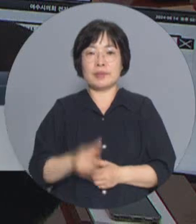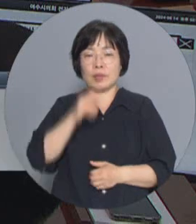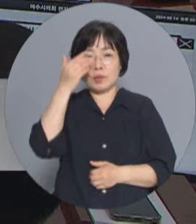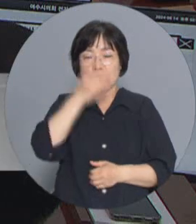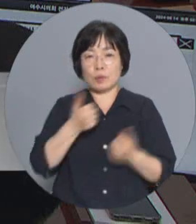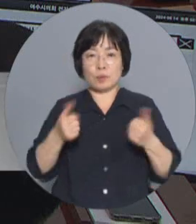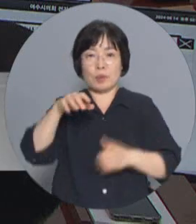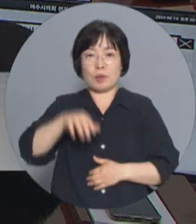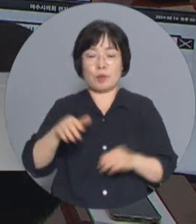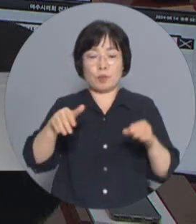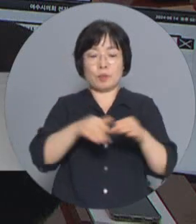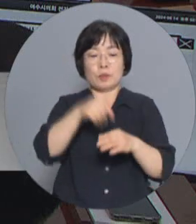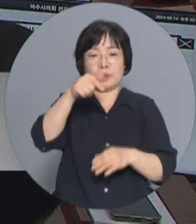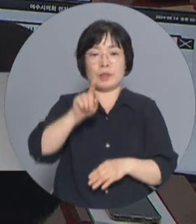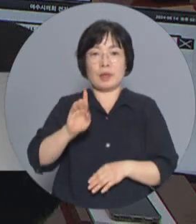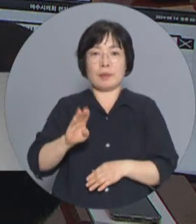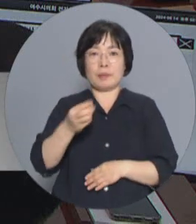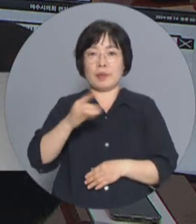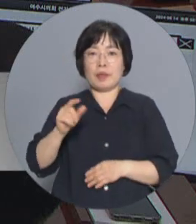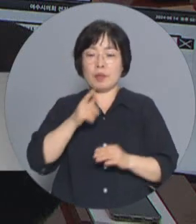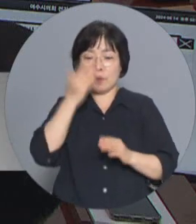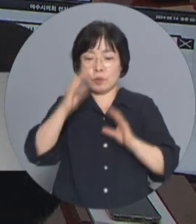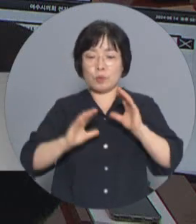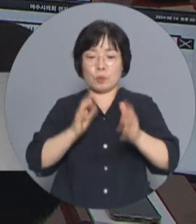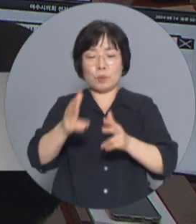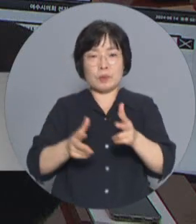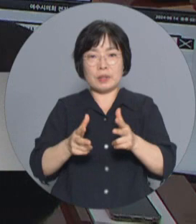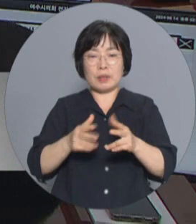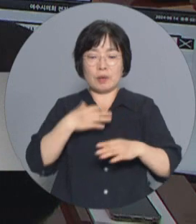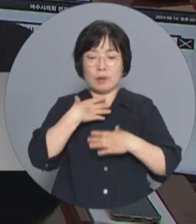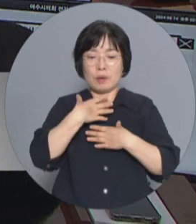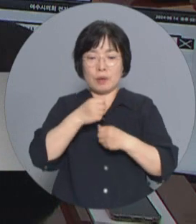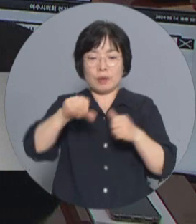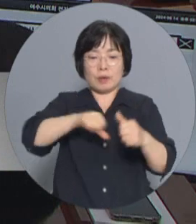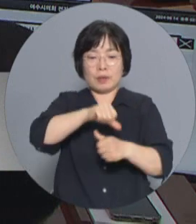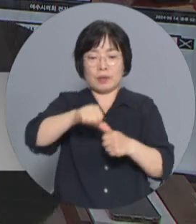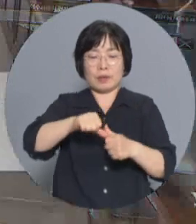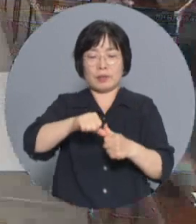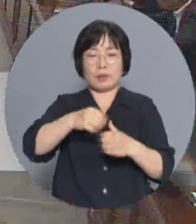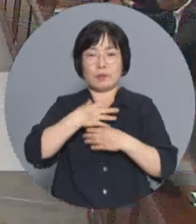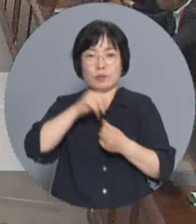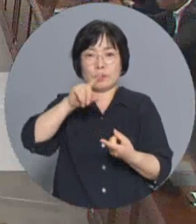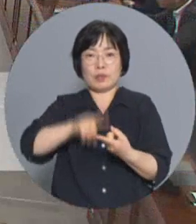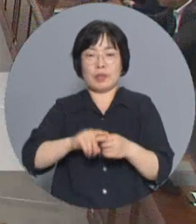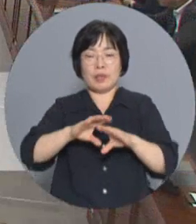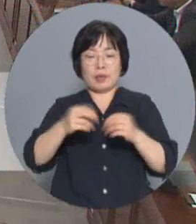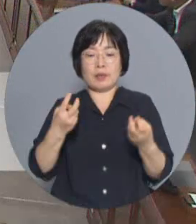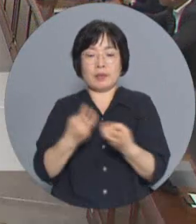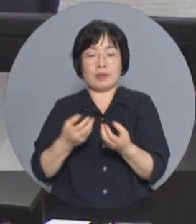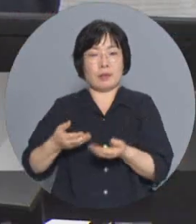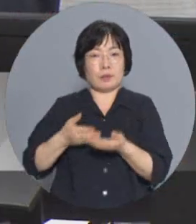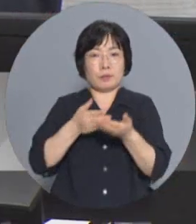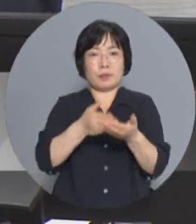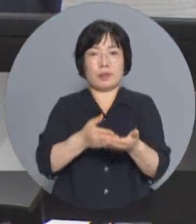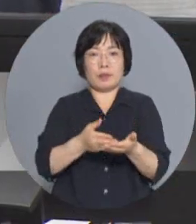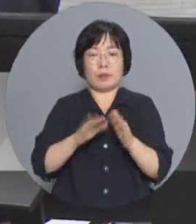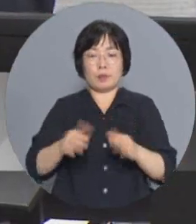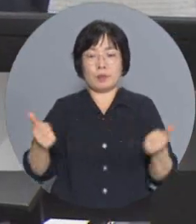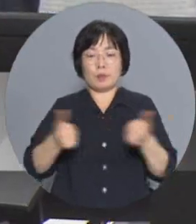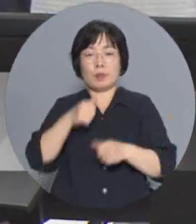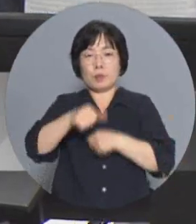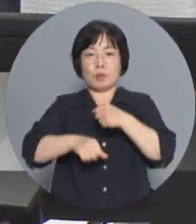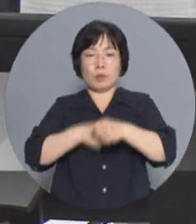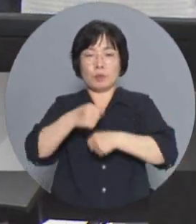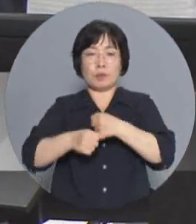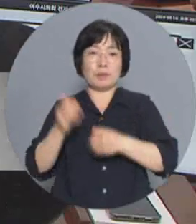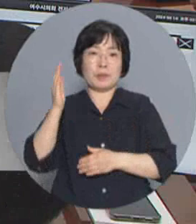여수시의회 문갑태 의원이 여수산단 환경 안전 대책을 촉구했습니다 문의원은 오늘 본의 5분